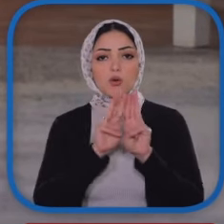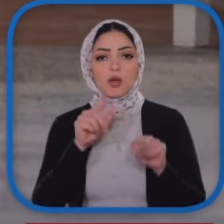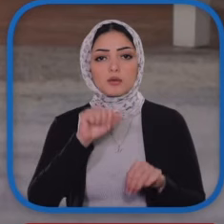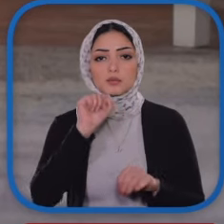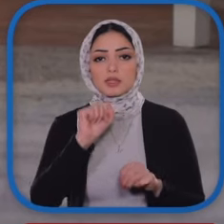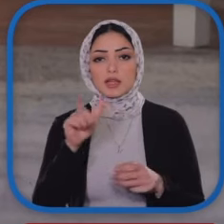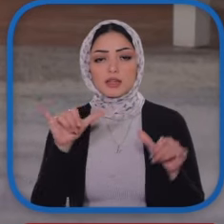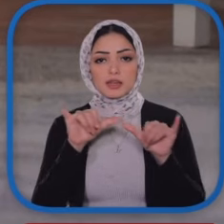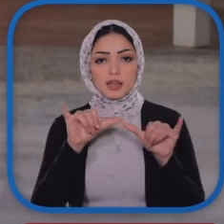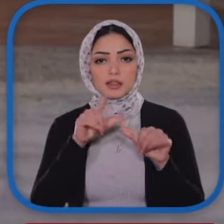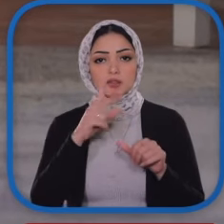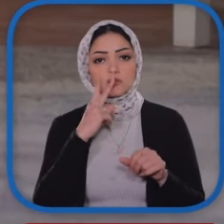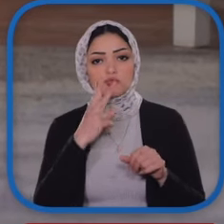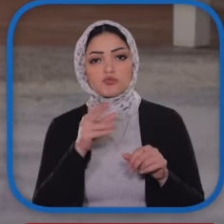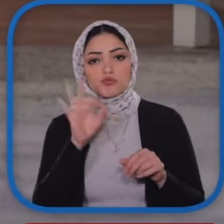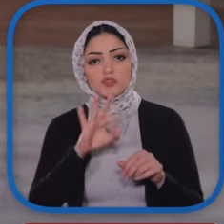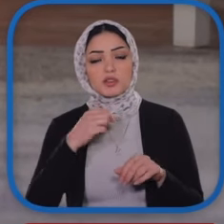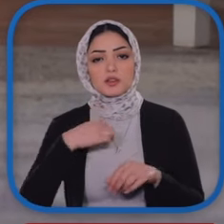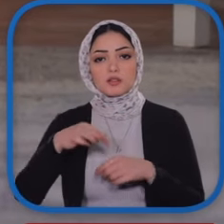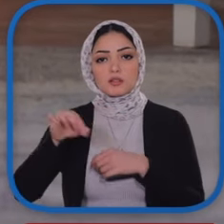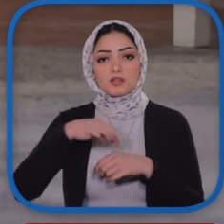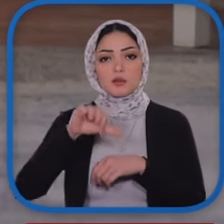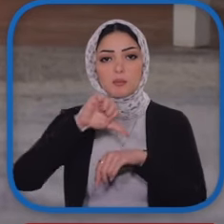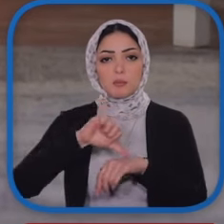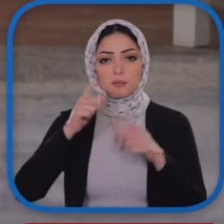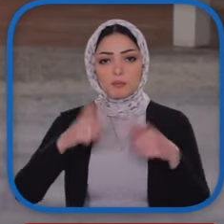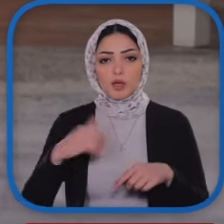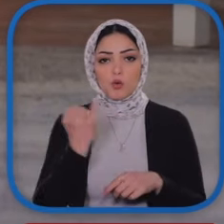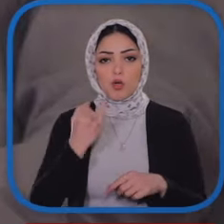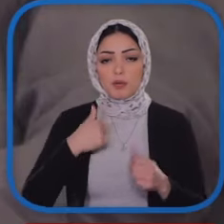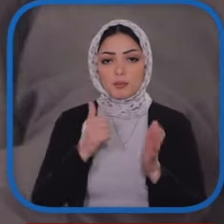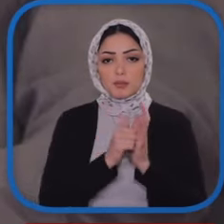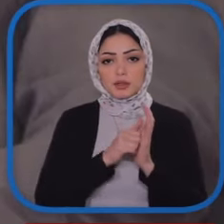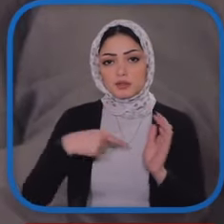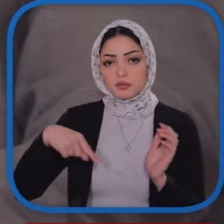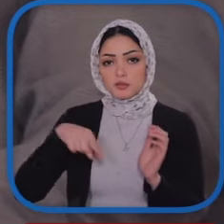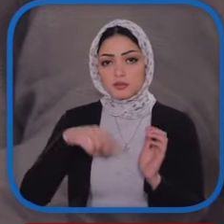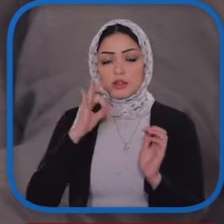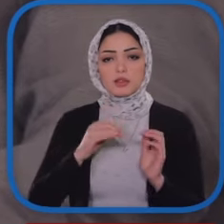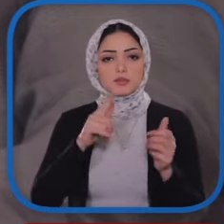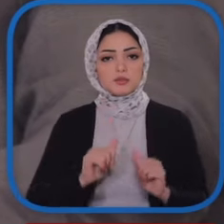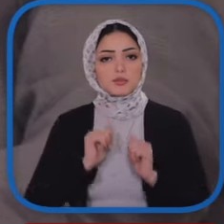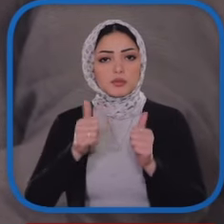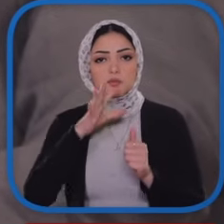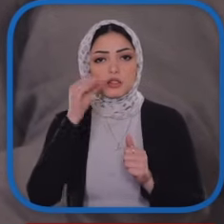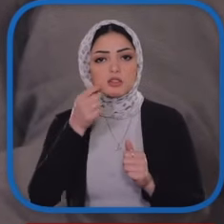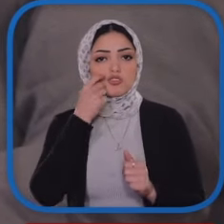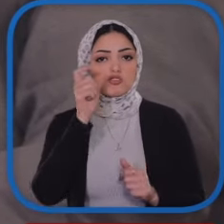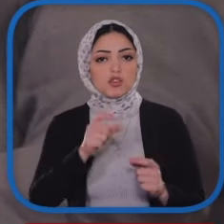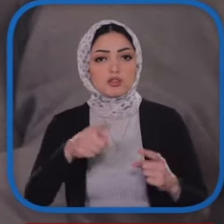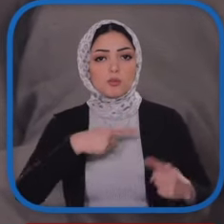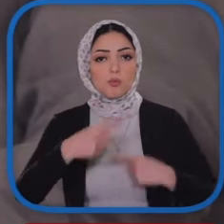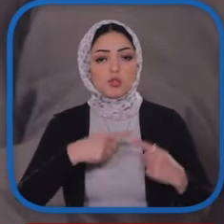القومية على الإنترنت، بيقدر يعرف أماكن وحدات اللجنة القومية. المريض اللي بيتابع